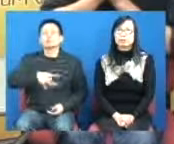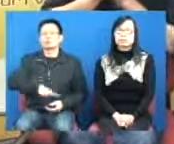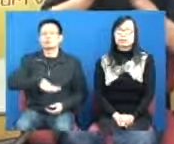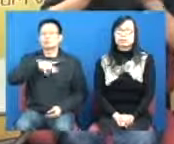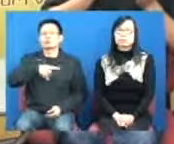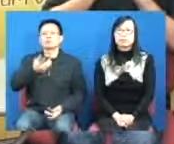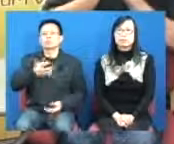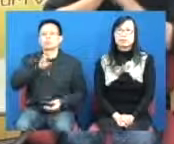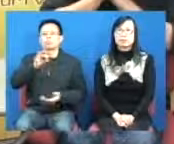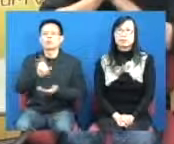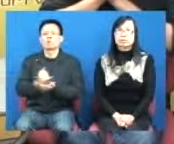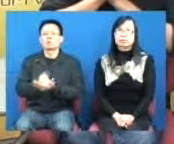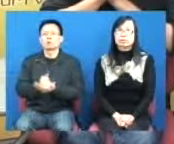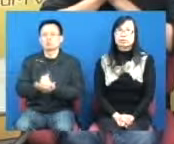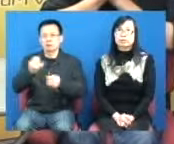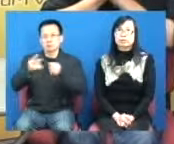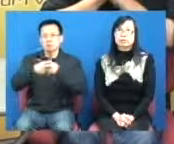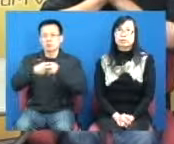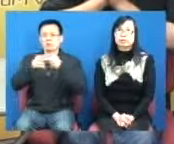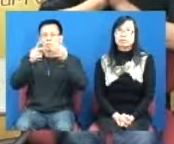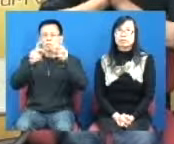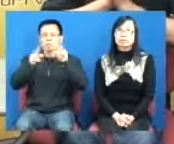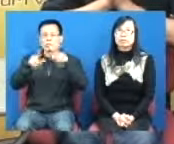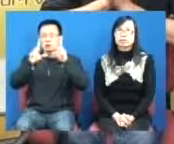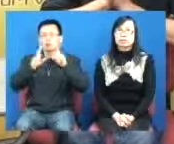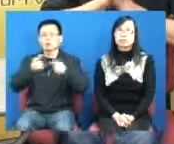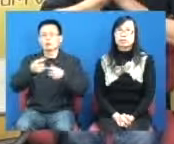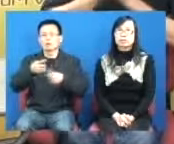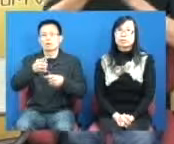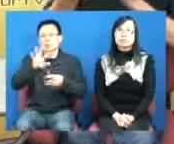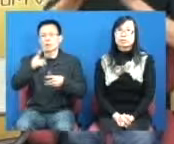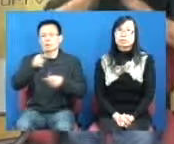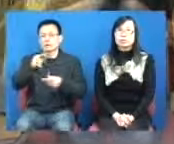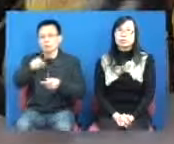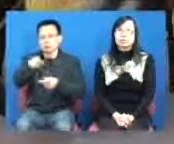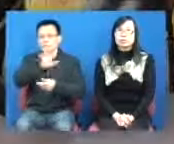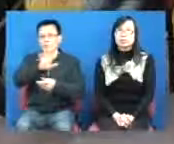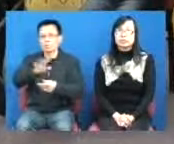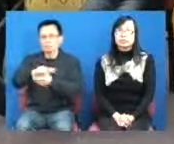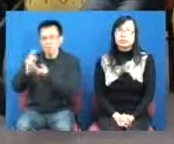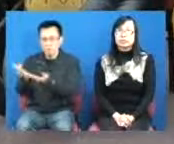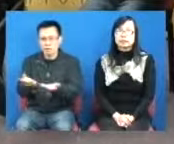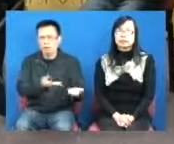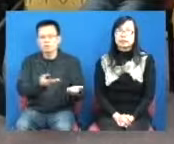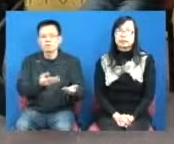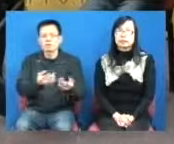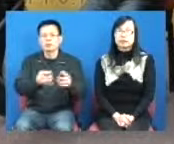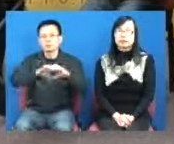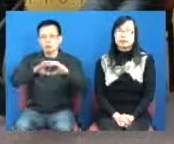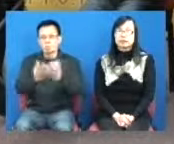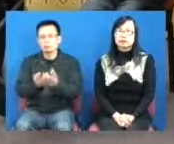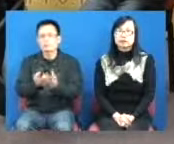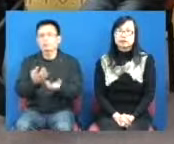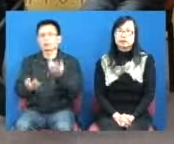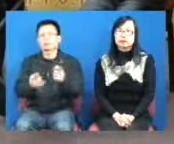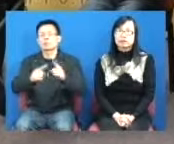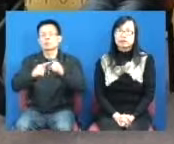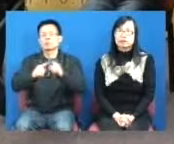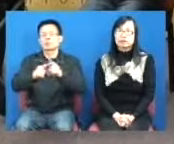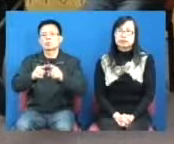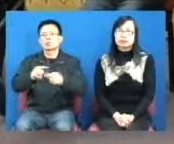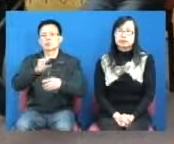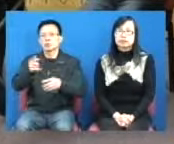額第二個就是不好意思你不是一個獲授邀請的團體或者邀請人